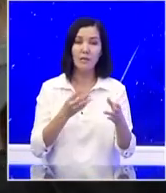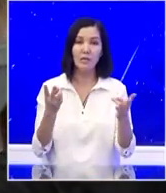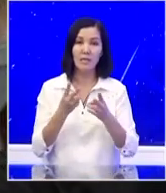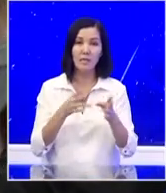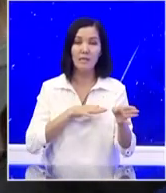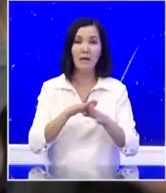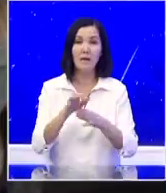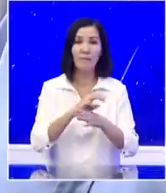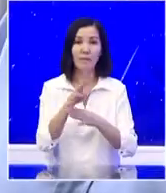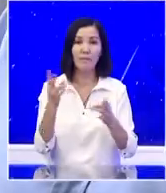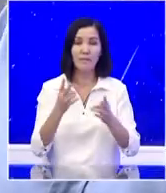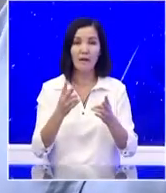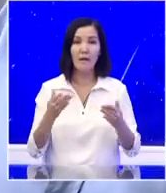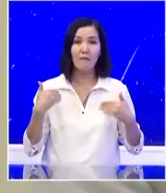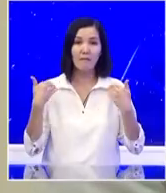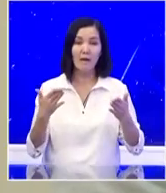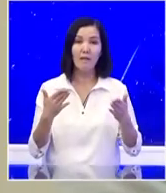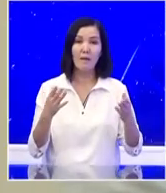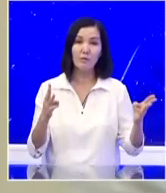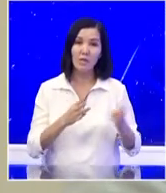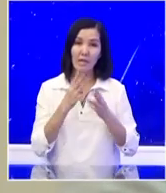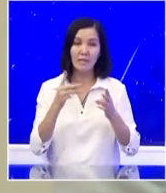Жиында әрбірінің талап тілегі тыңдалды.